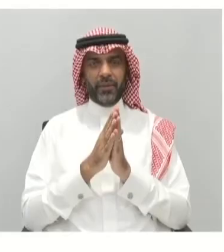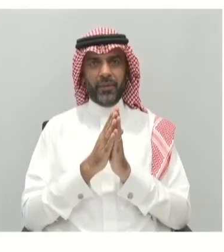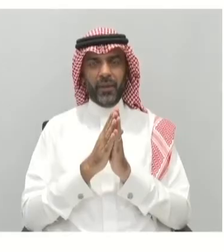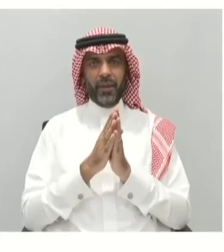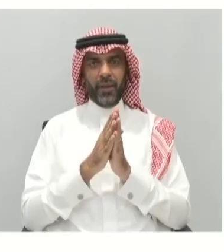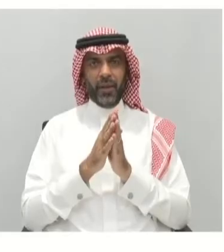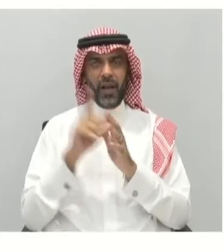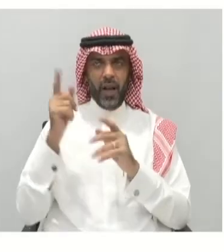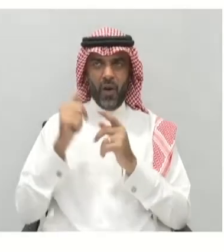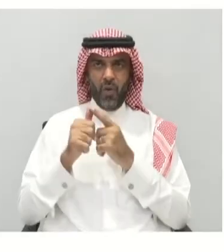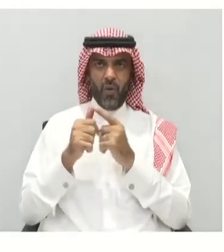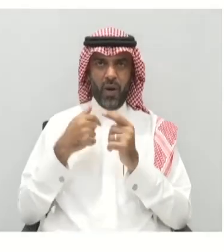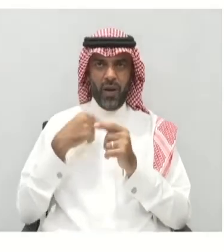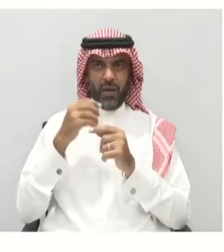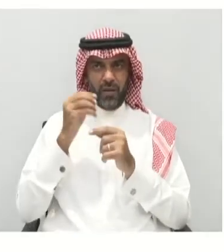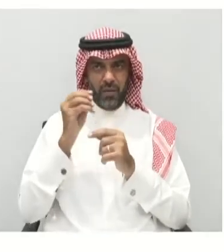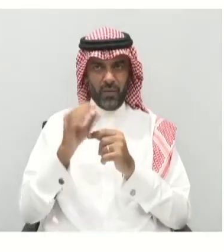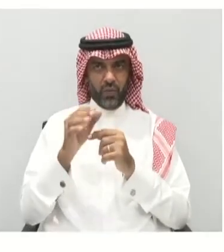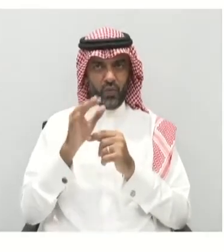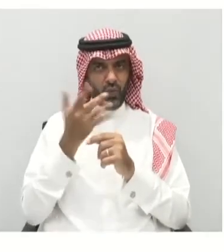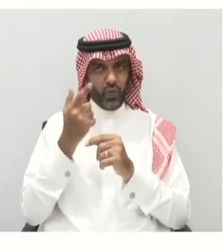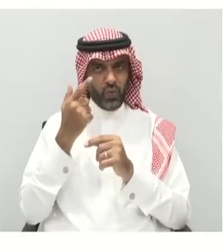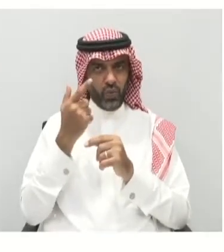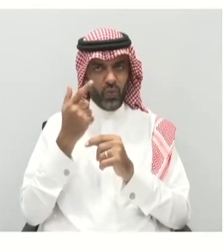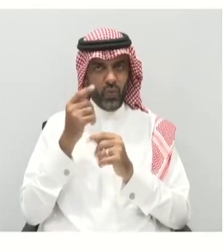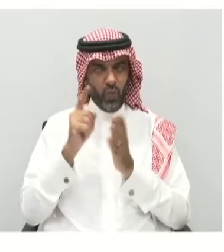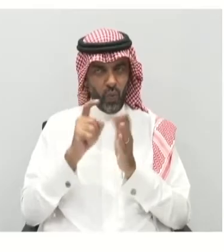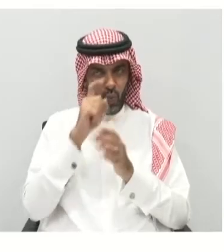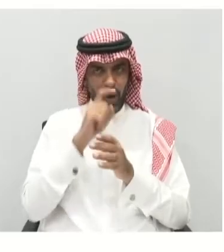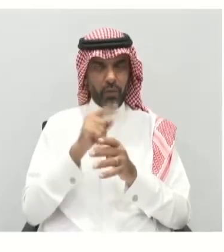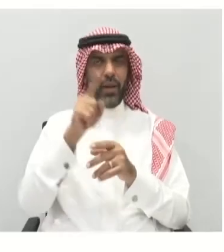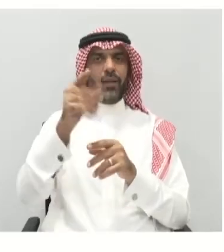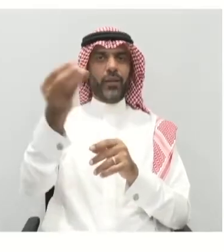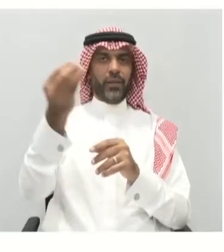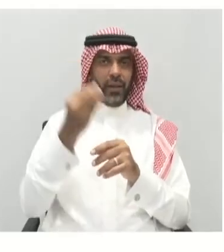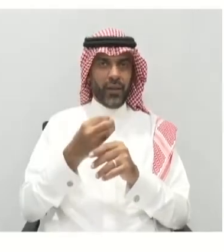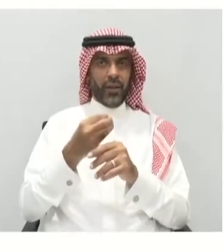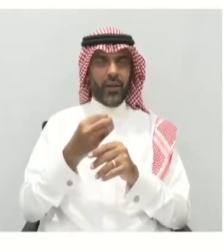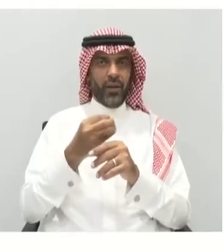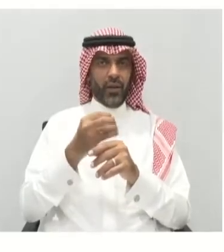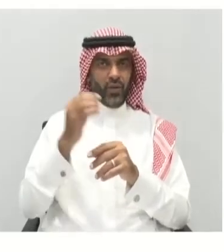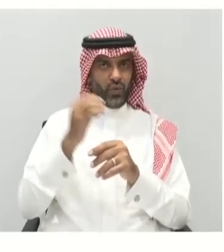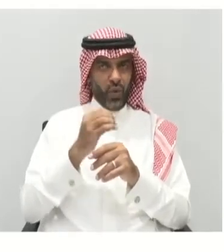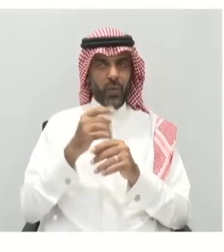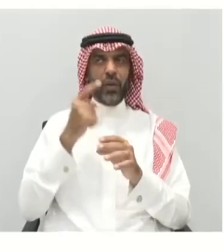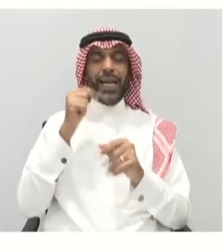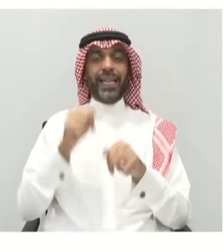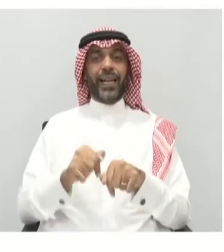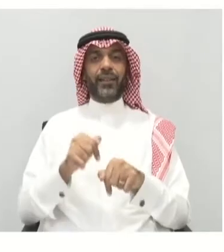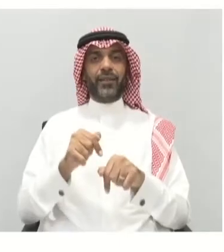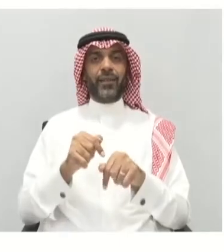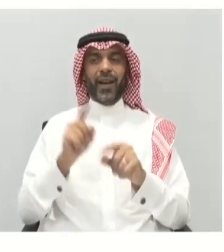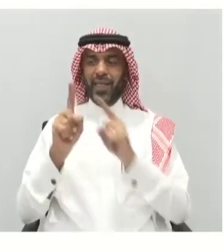اعطيت رايك او مثلا ما هو الواجب في هذا الموضوع واعطيت حجتك الان